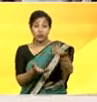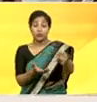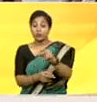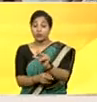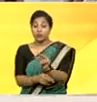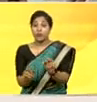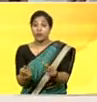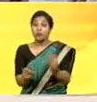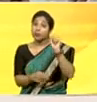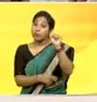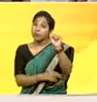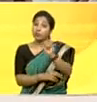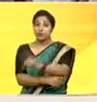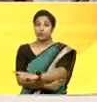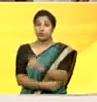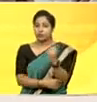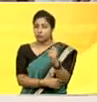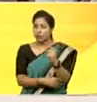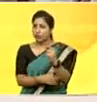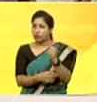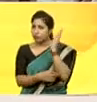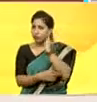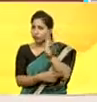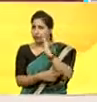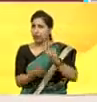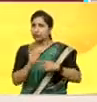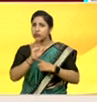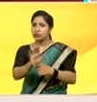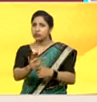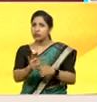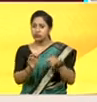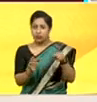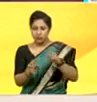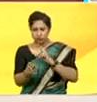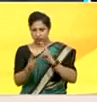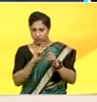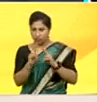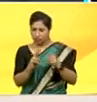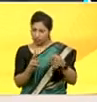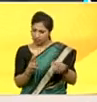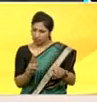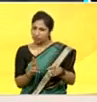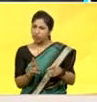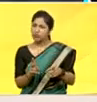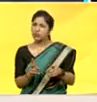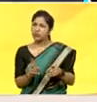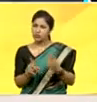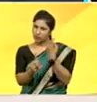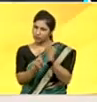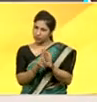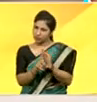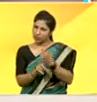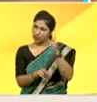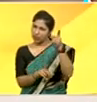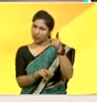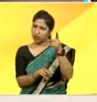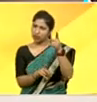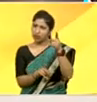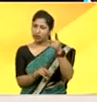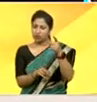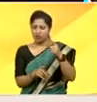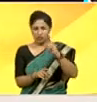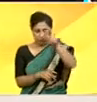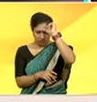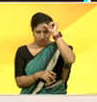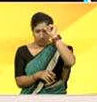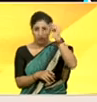है। अब आप सोचेंगे कि बात हो रही है कुवैत की, तो वहां हिंदी कहां